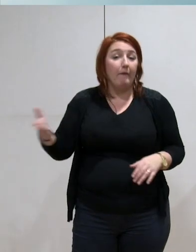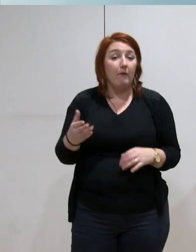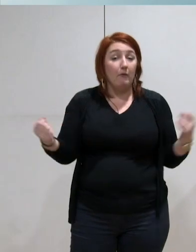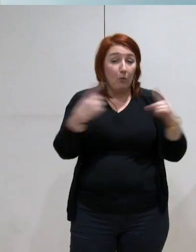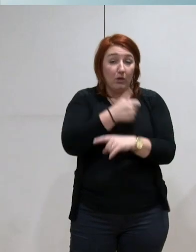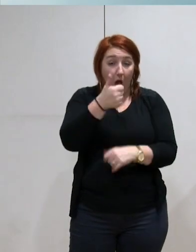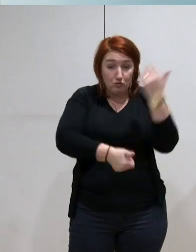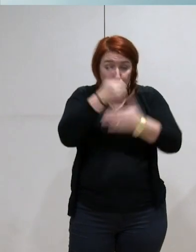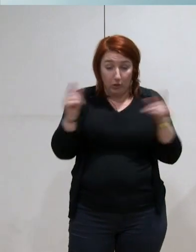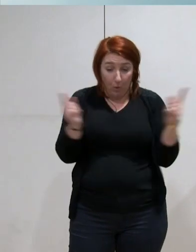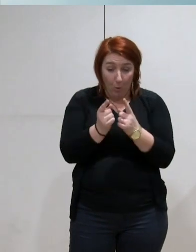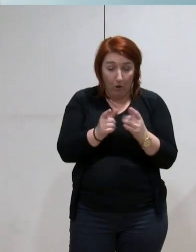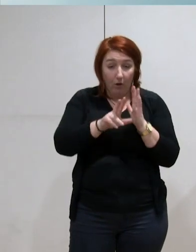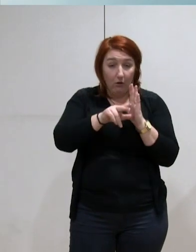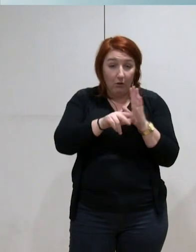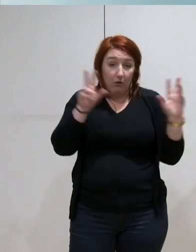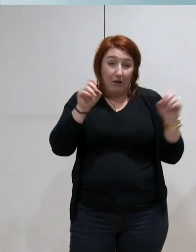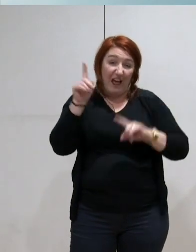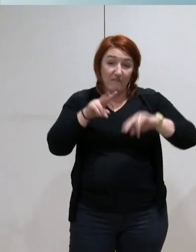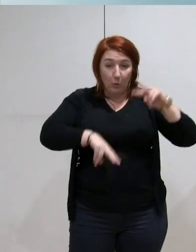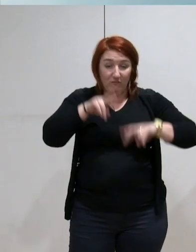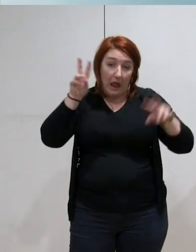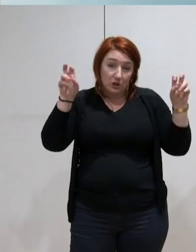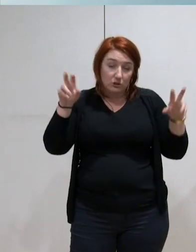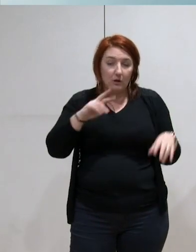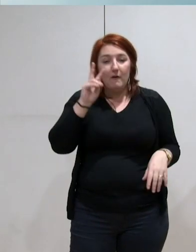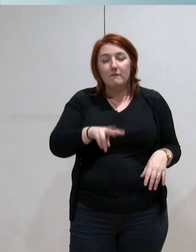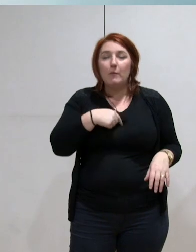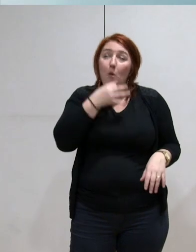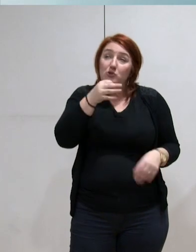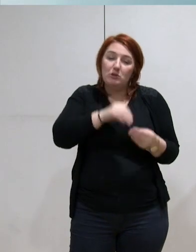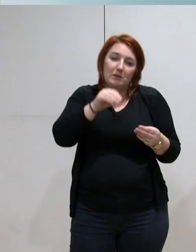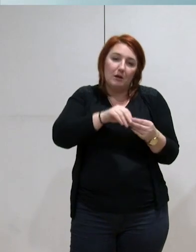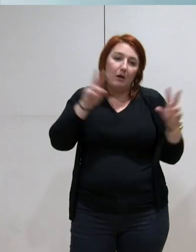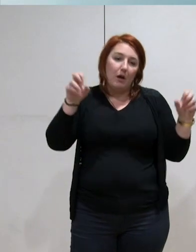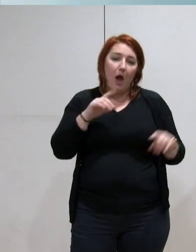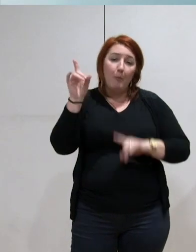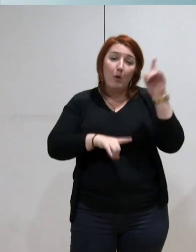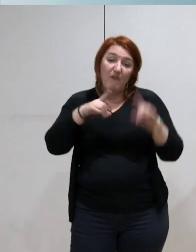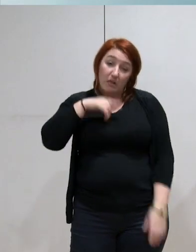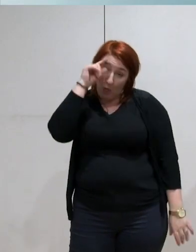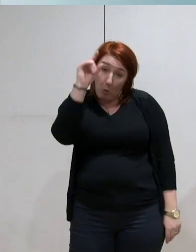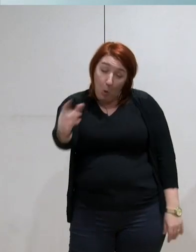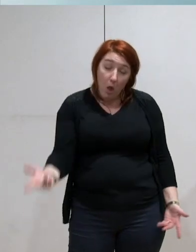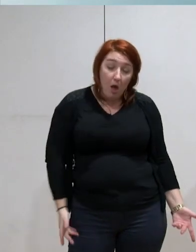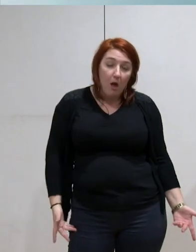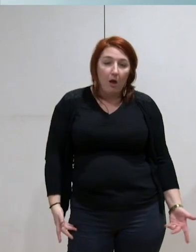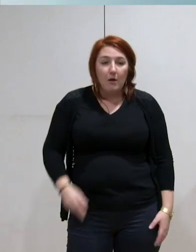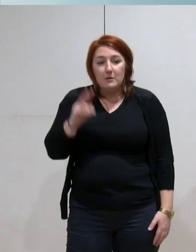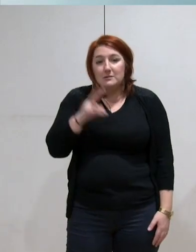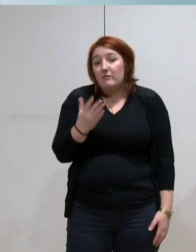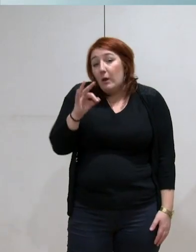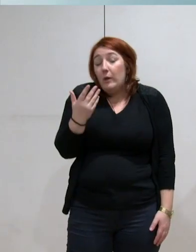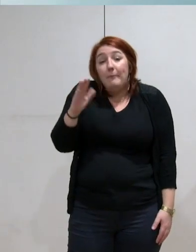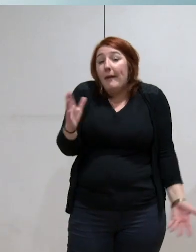village j'ai dit de façon un peu caricaturale je veux bien l'admettre la fête à neunux mais bon c'est vrai